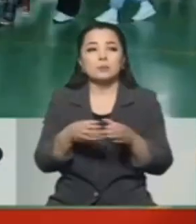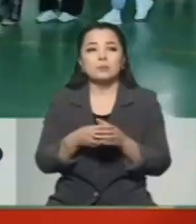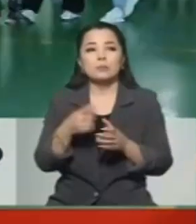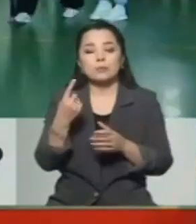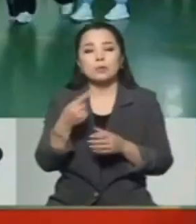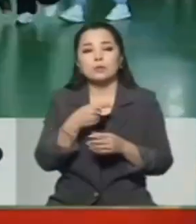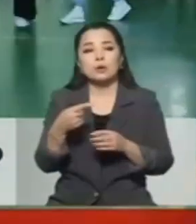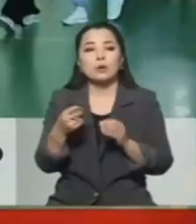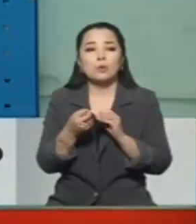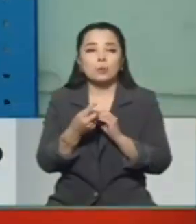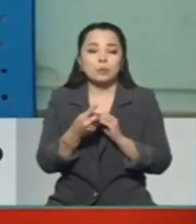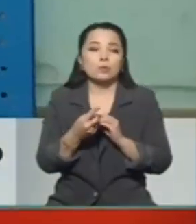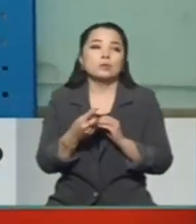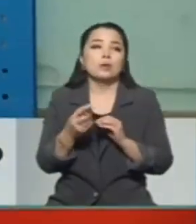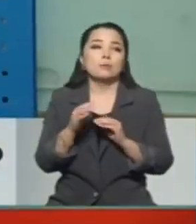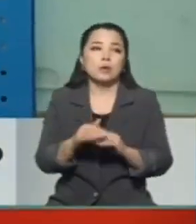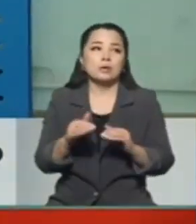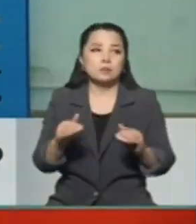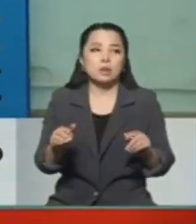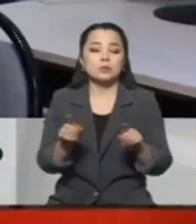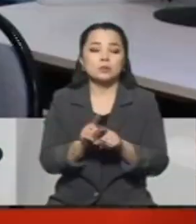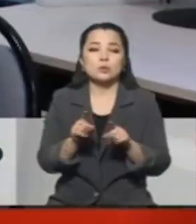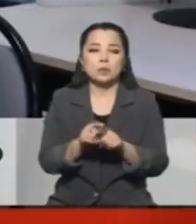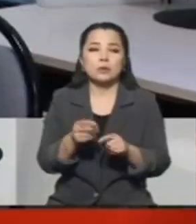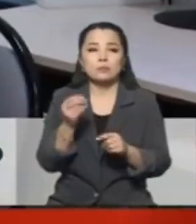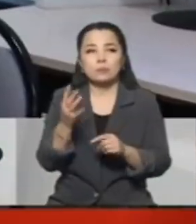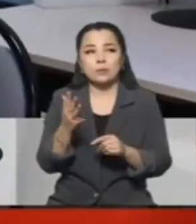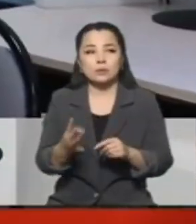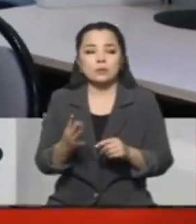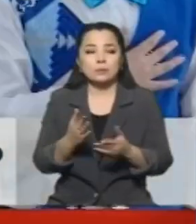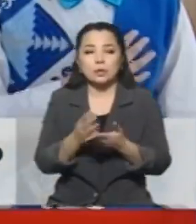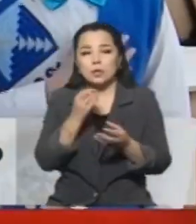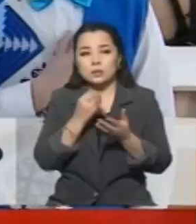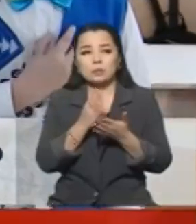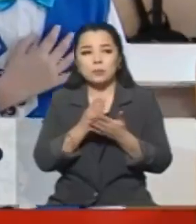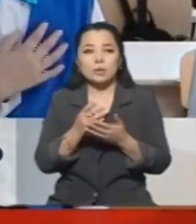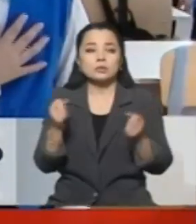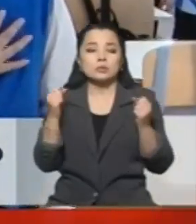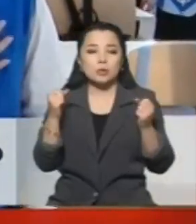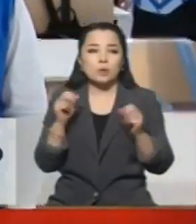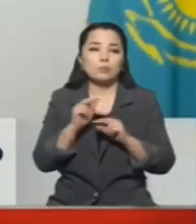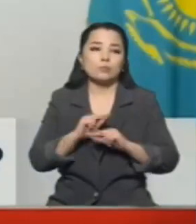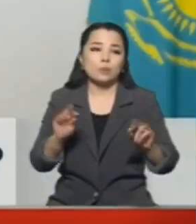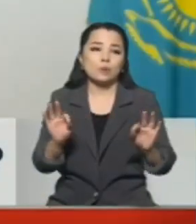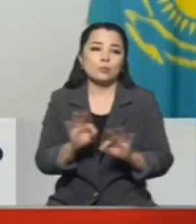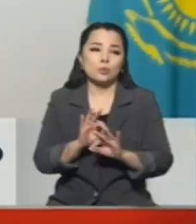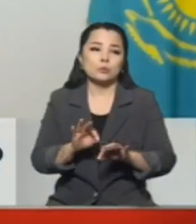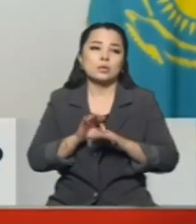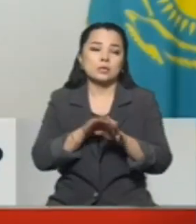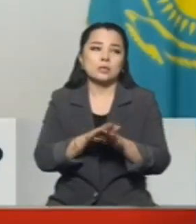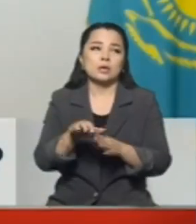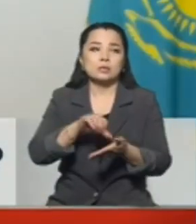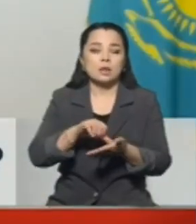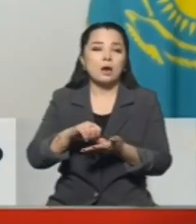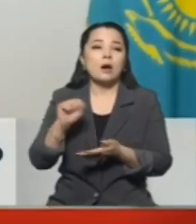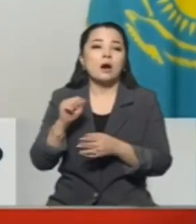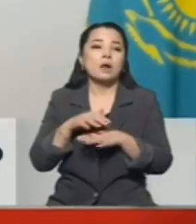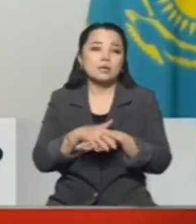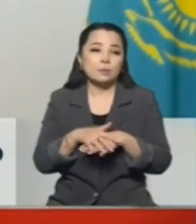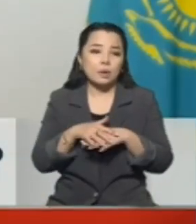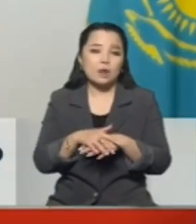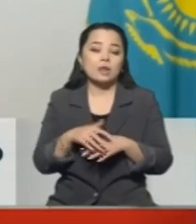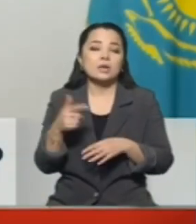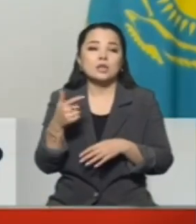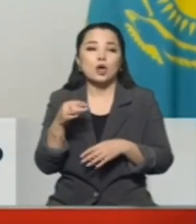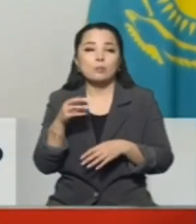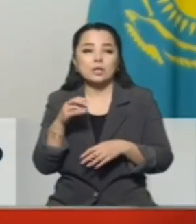мен 10 бал арасында баға ойылады. Өзгеріс дене шынықтыру мен музыка пәніне де қатысты. Бұл жерде алгебра мен геометрия